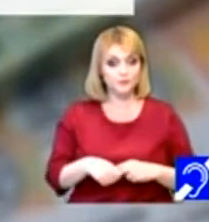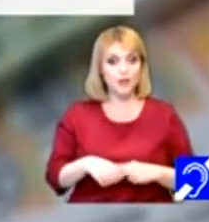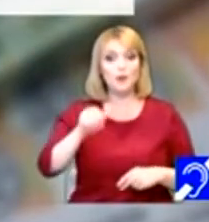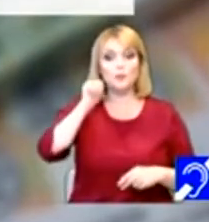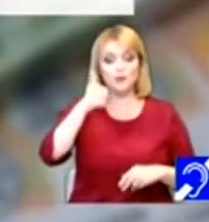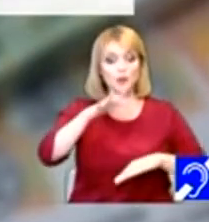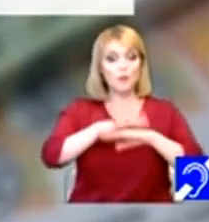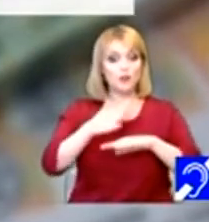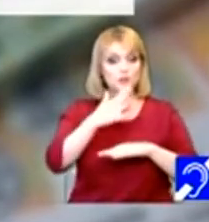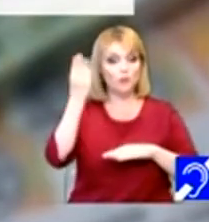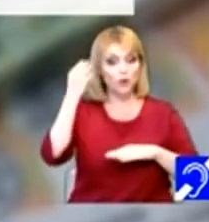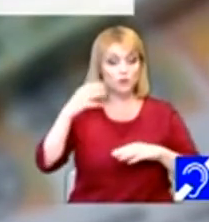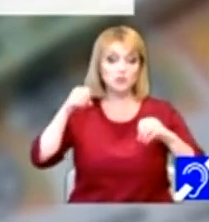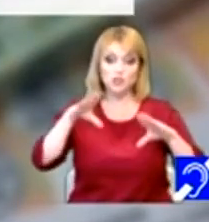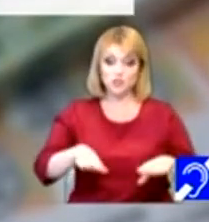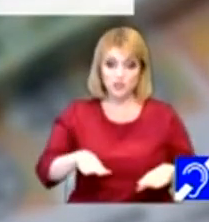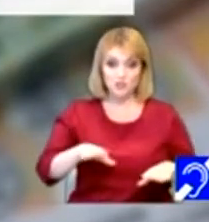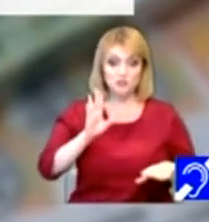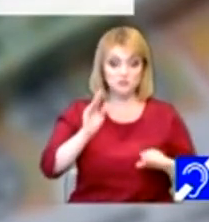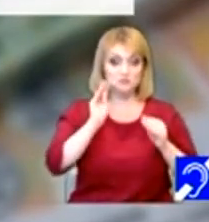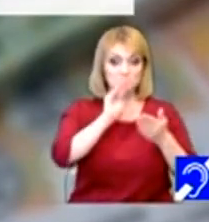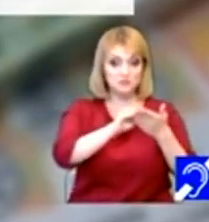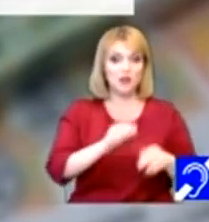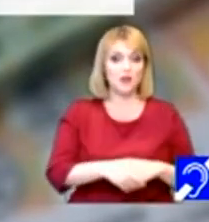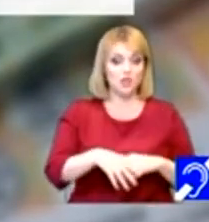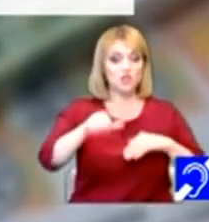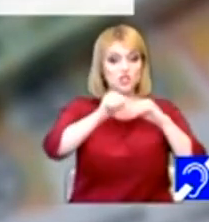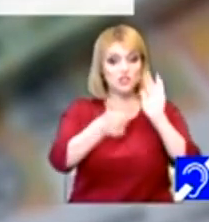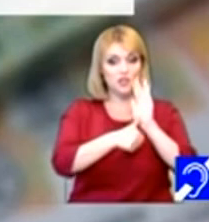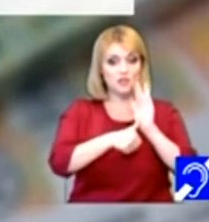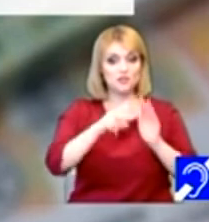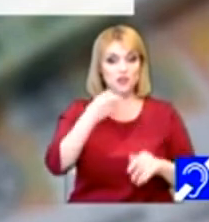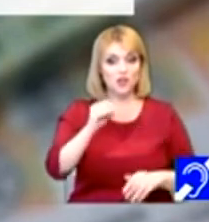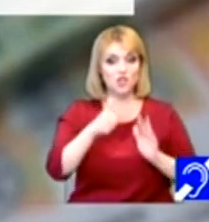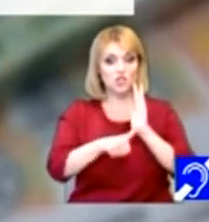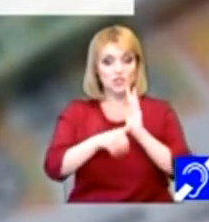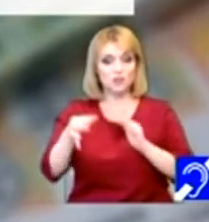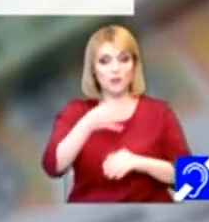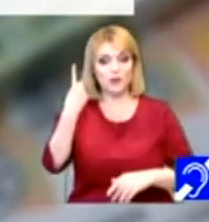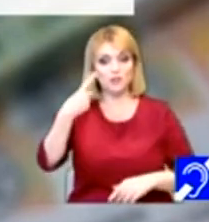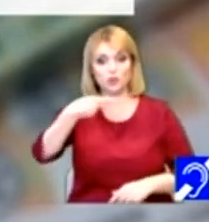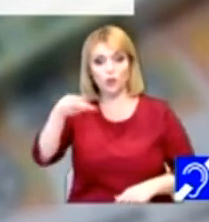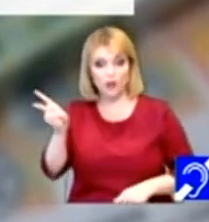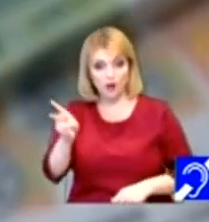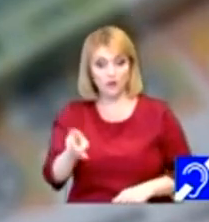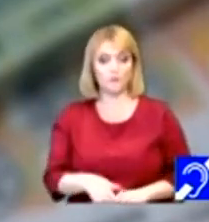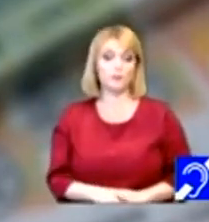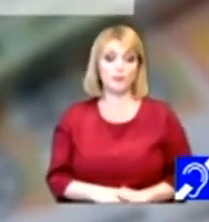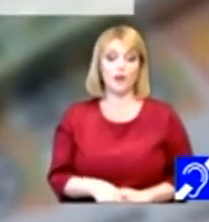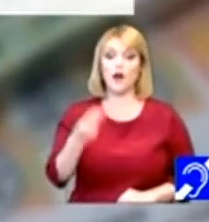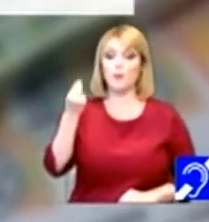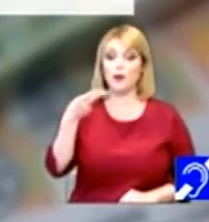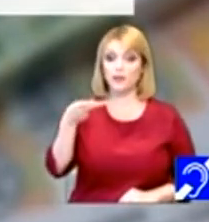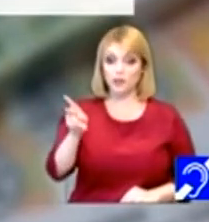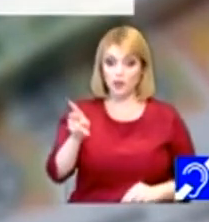Pentru mâine, Banca Națională a Moldovei a stabilit un curs oficial de 16 lei și 60 de bani pentru un dolar american, aceeași valoare ca și astăzi.